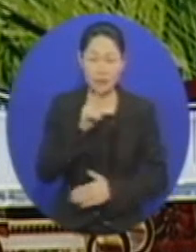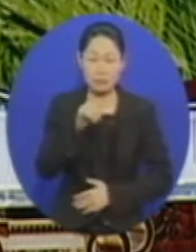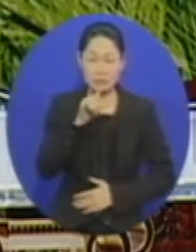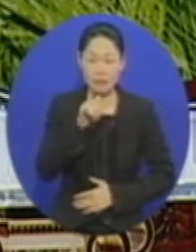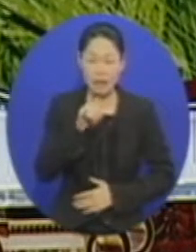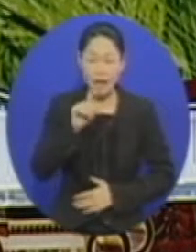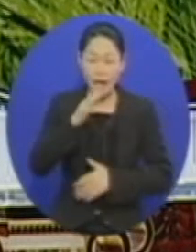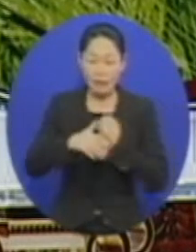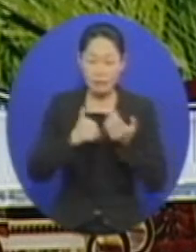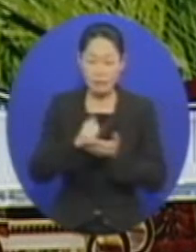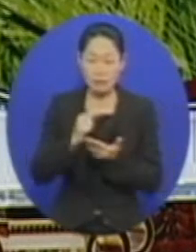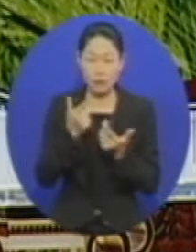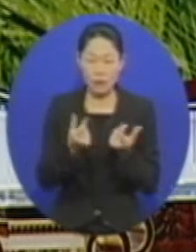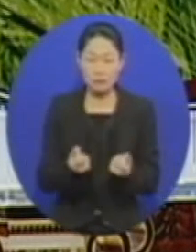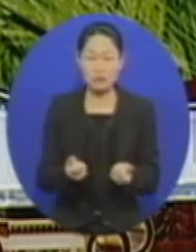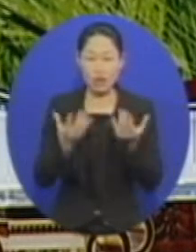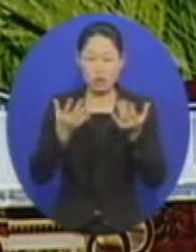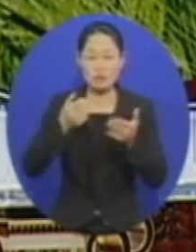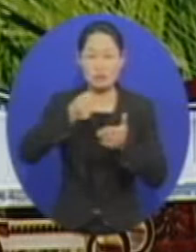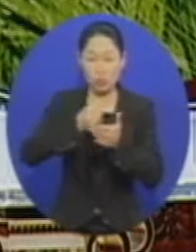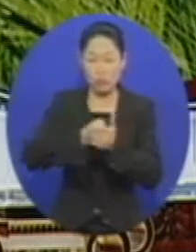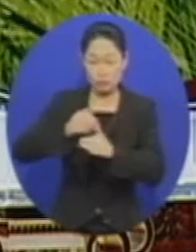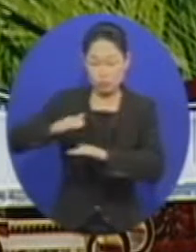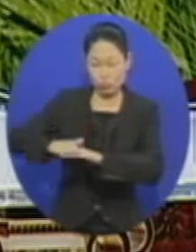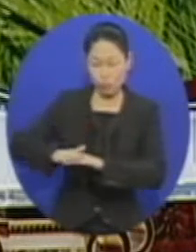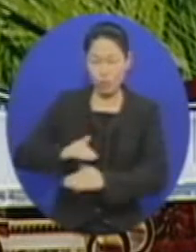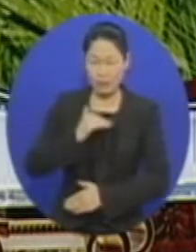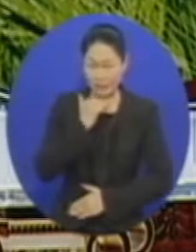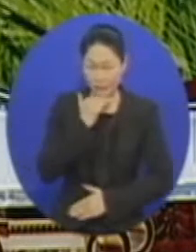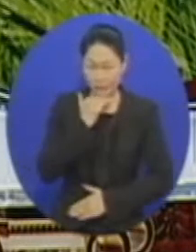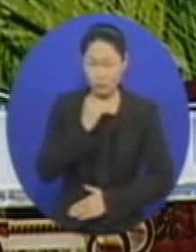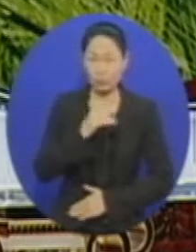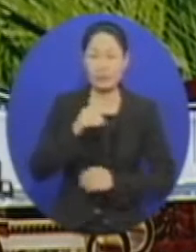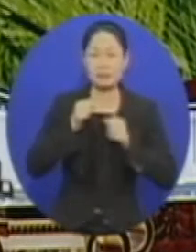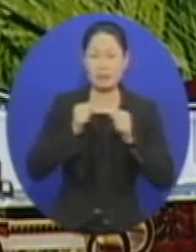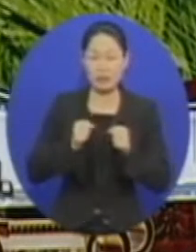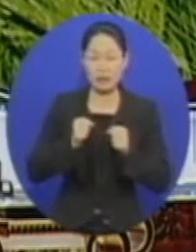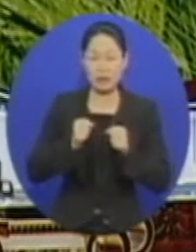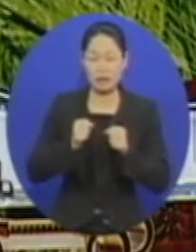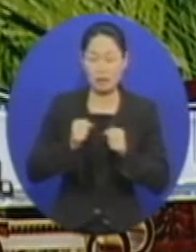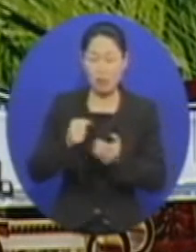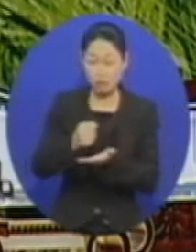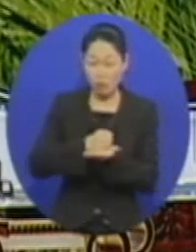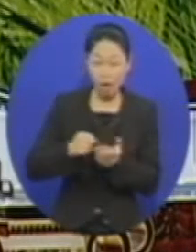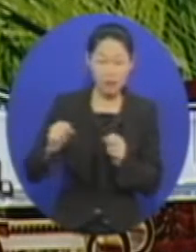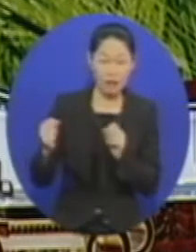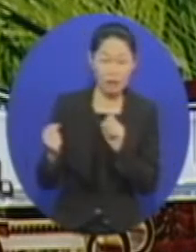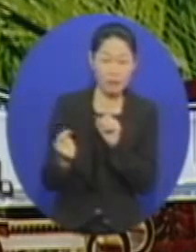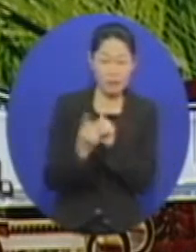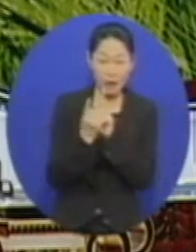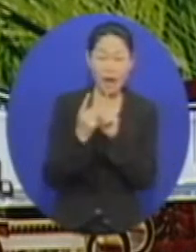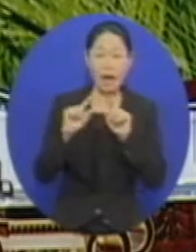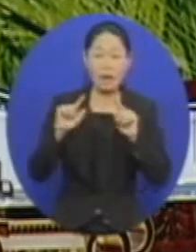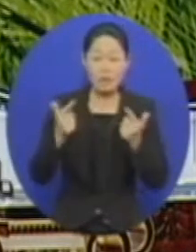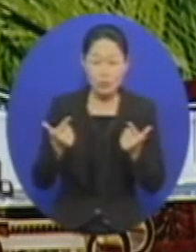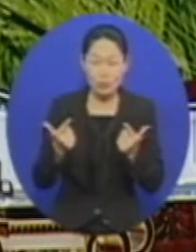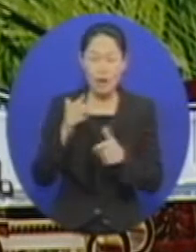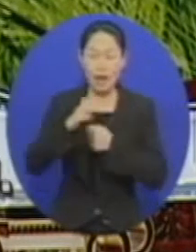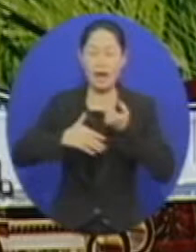절기를 발효 정해 놓으시고 기다리고 있으셨다는 거죠 우연의 일치가 아니고 하나님이 이